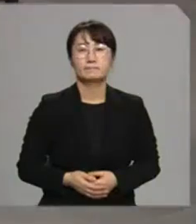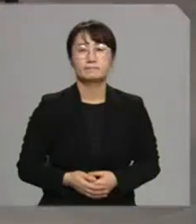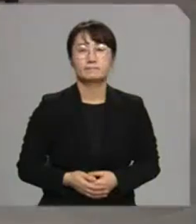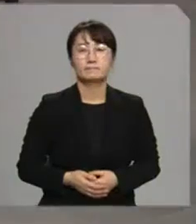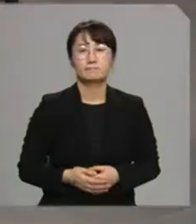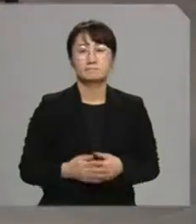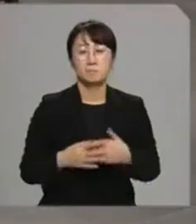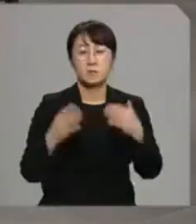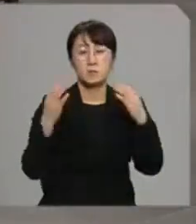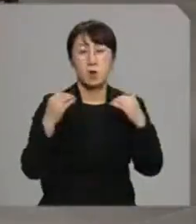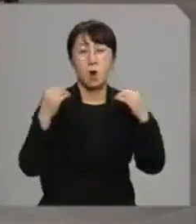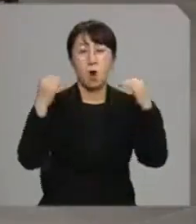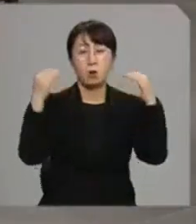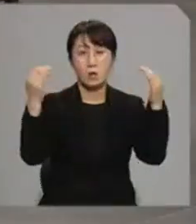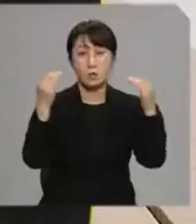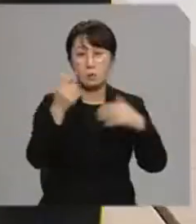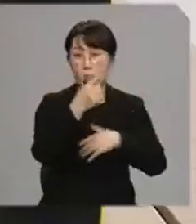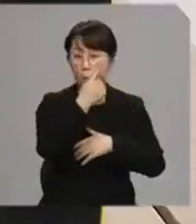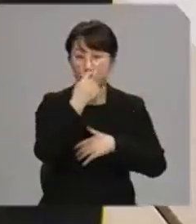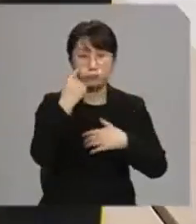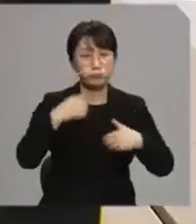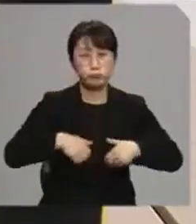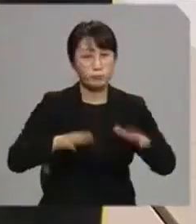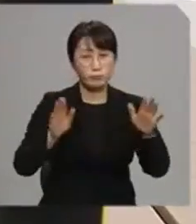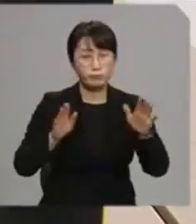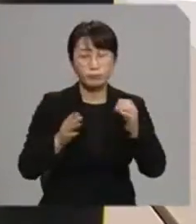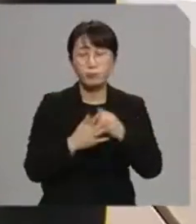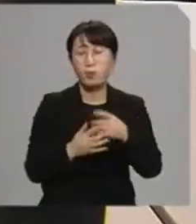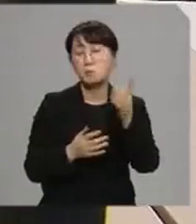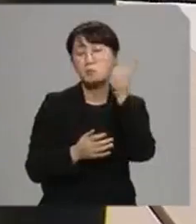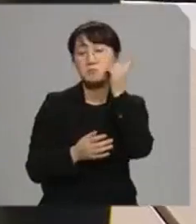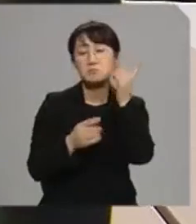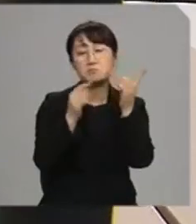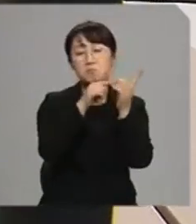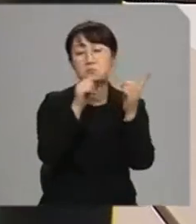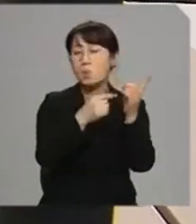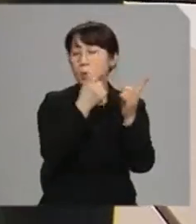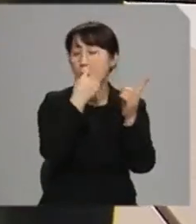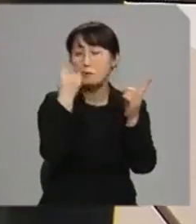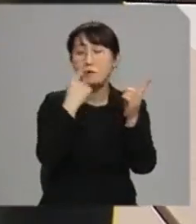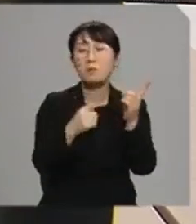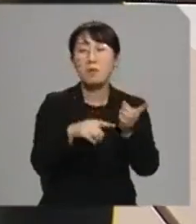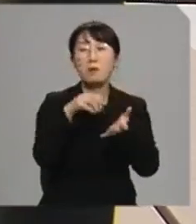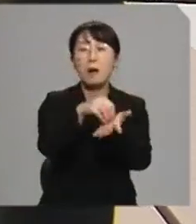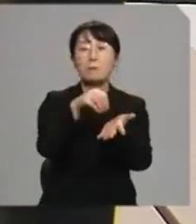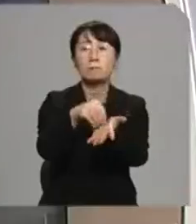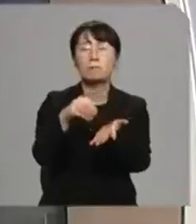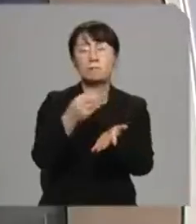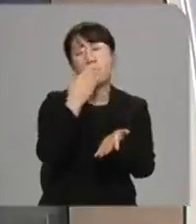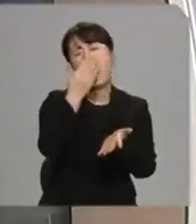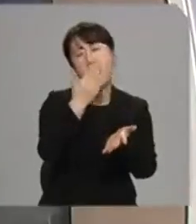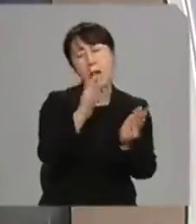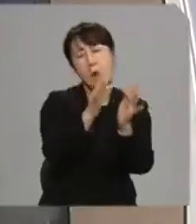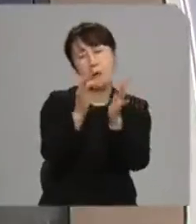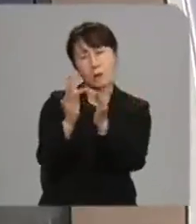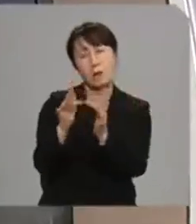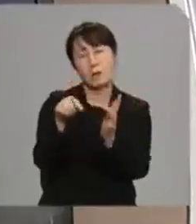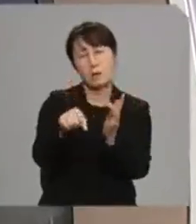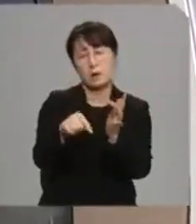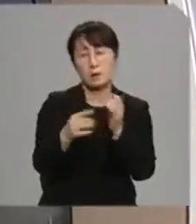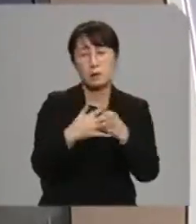성인 인증 없이 간단한 검색과 휴대전화 인증만으로 가입할 수 있는 수많은 도박 사이트 미성년자에게